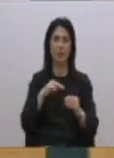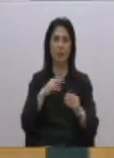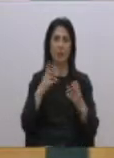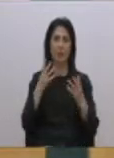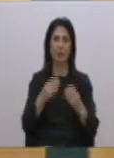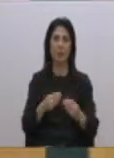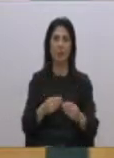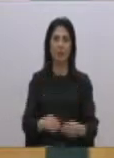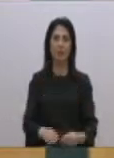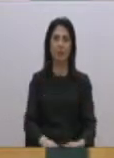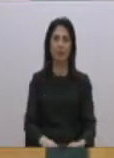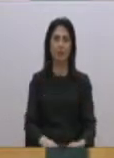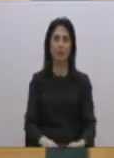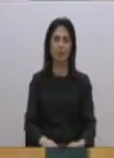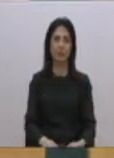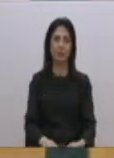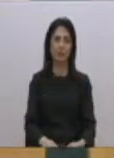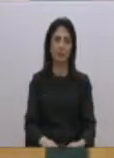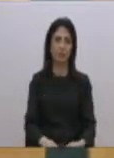10-is versiebia shemotavazebi.